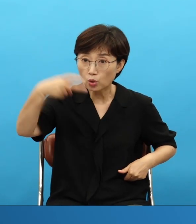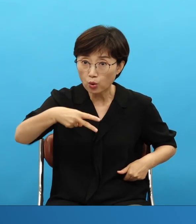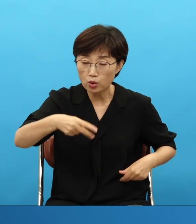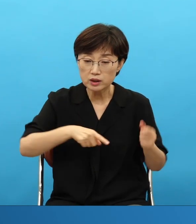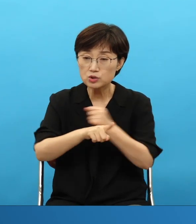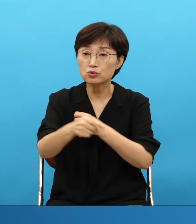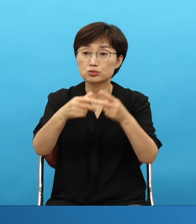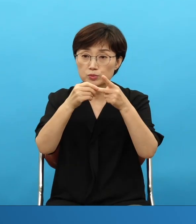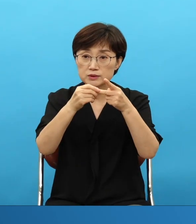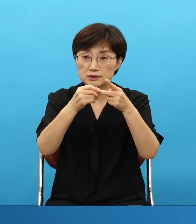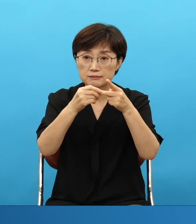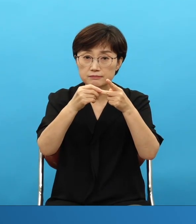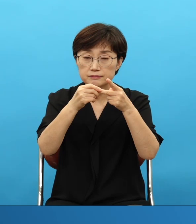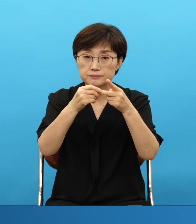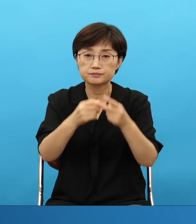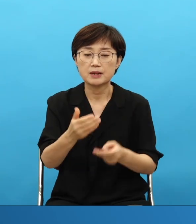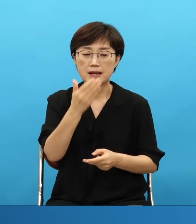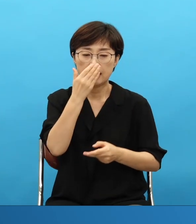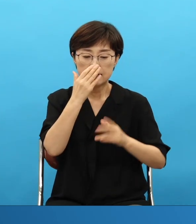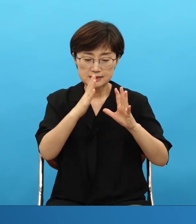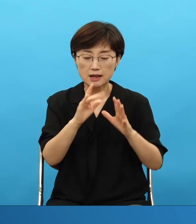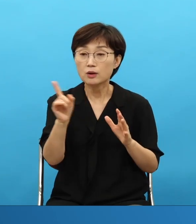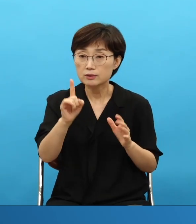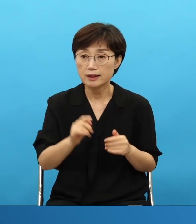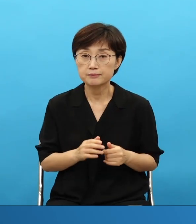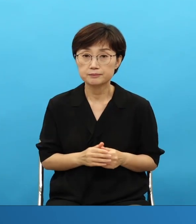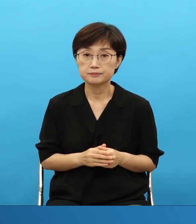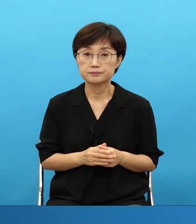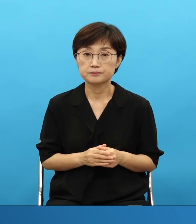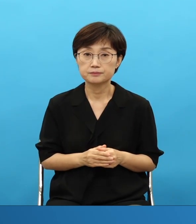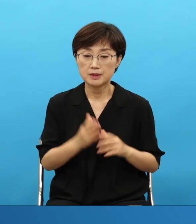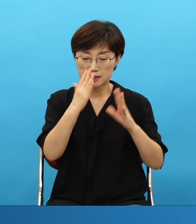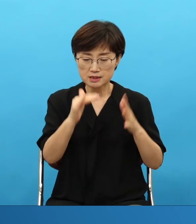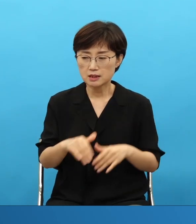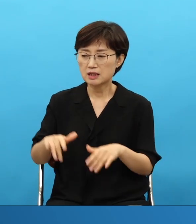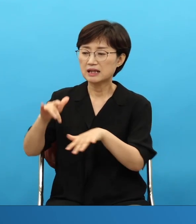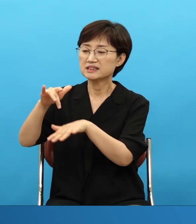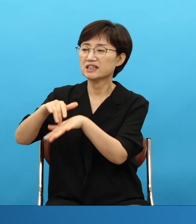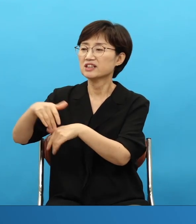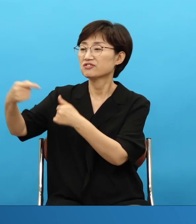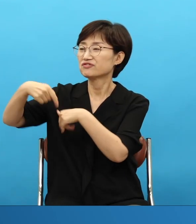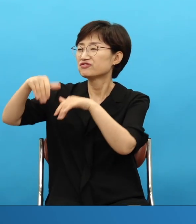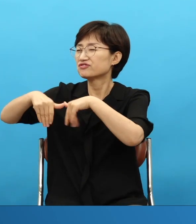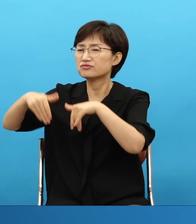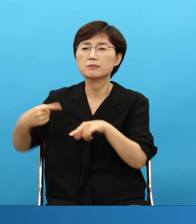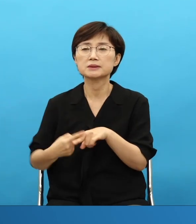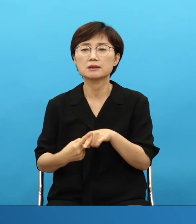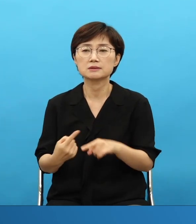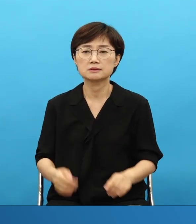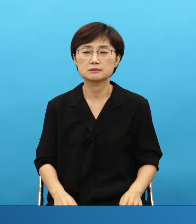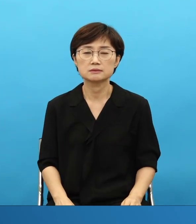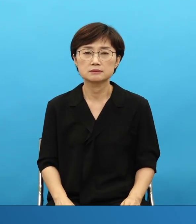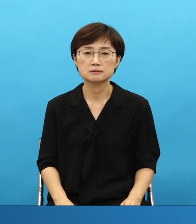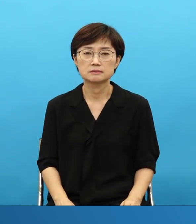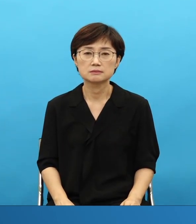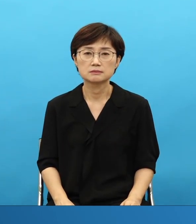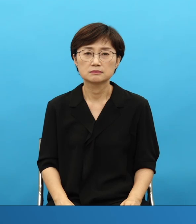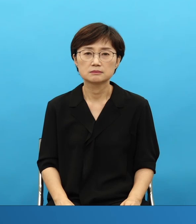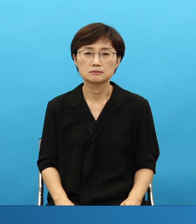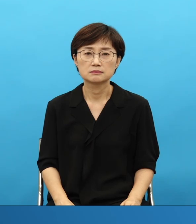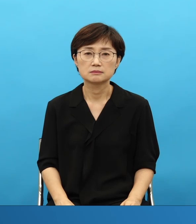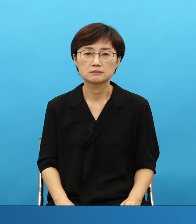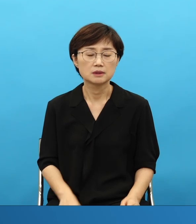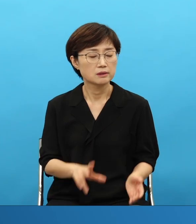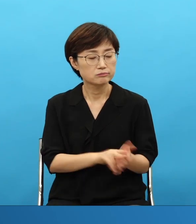reason 이스라엘이 여기에 심부름하고 있는 겁니다. that Israel was running errands for this.